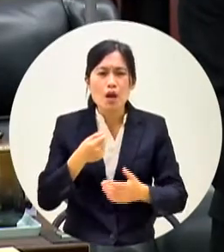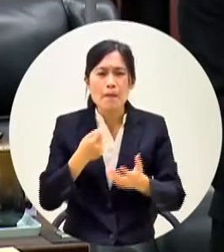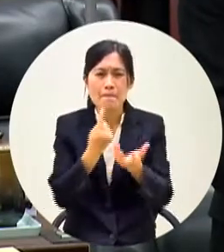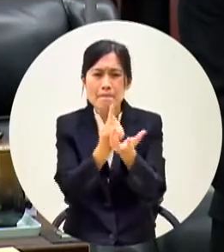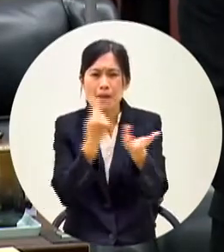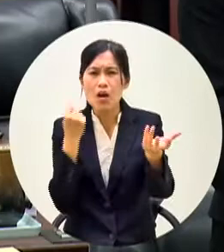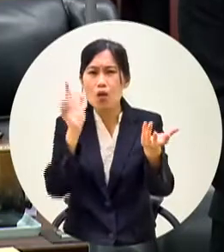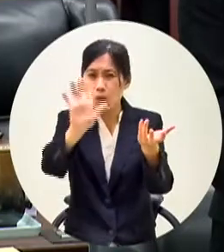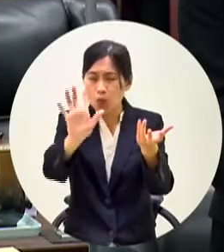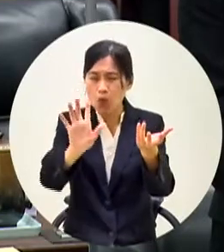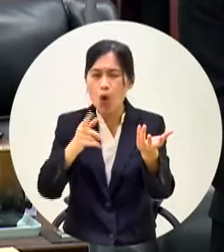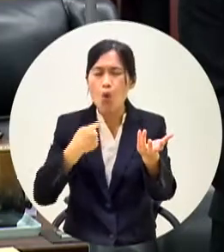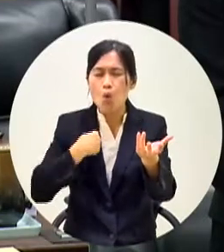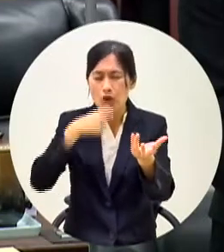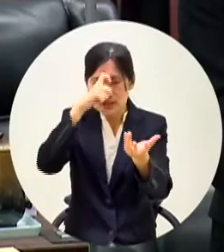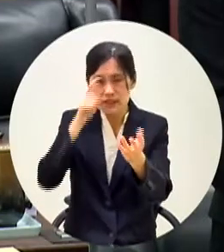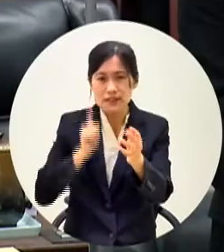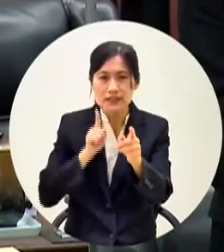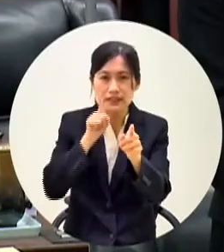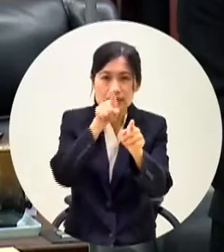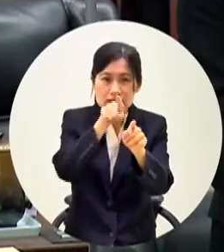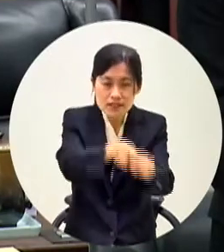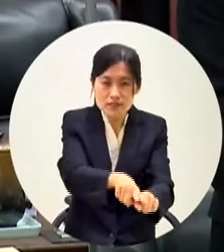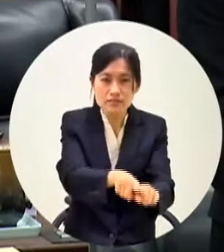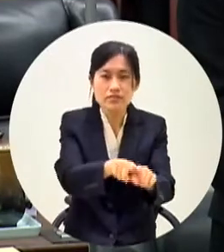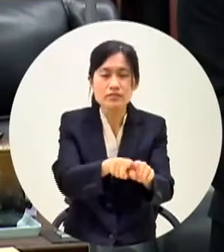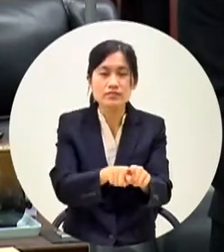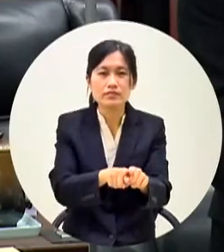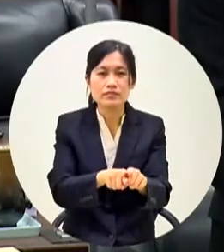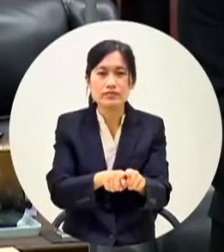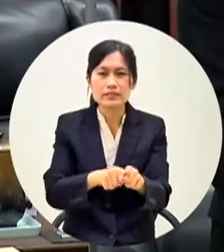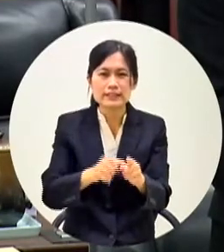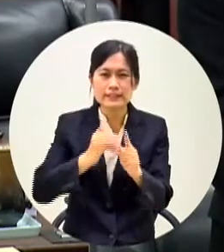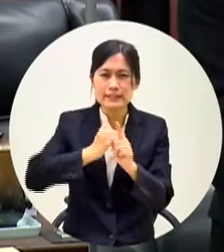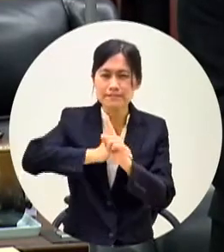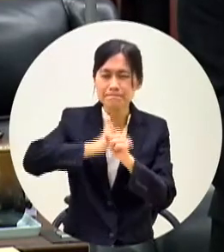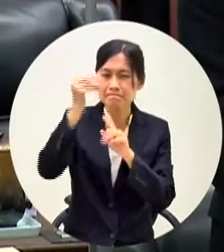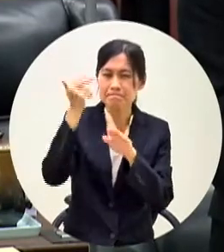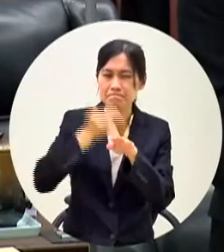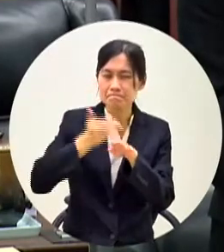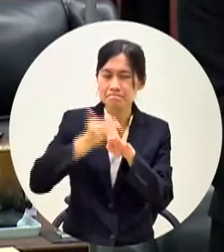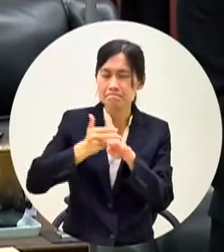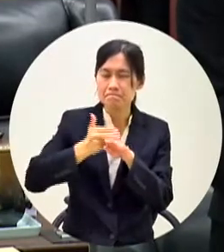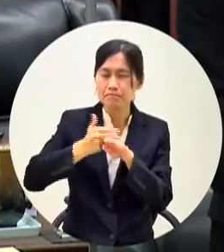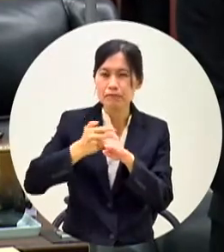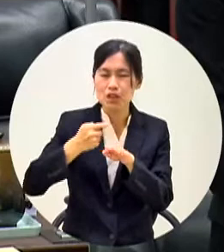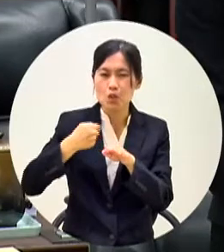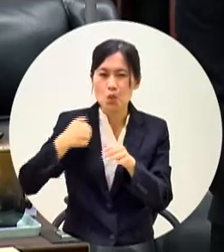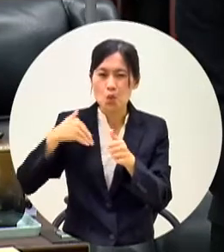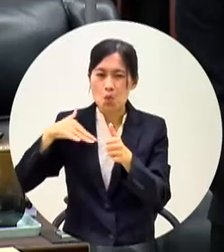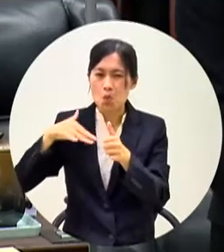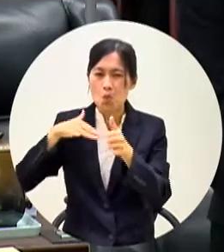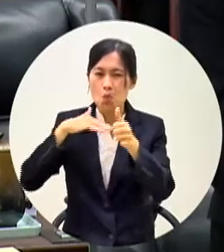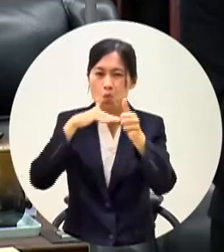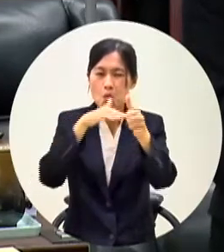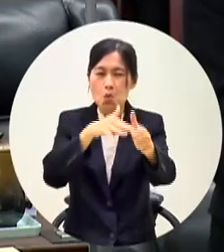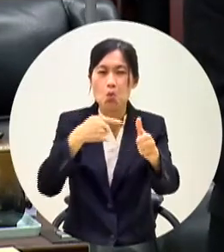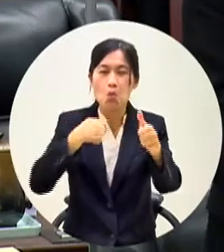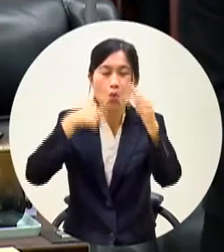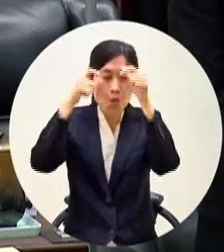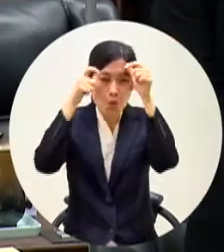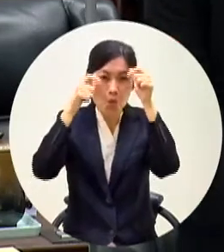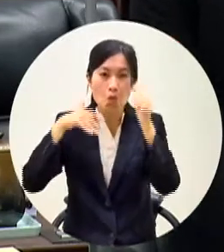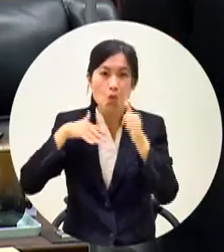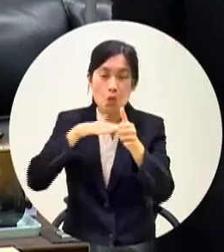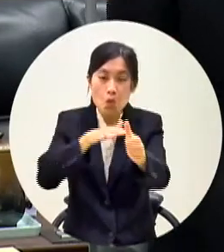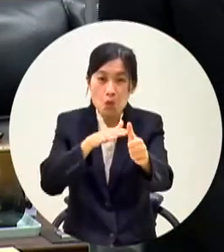跟上世界脚步以外呢，可以在一些尖端技术可以引领全球，成为台湾的独道，是不是？请市长回答，高雄的机会在